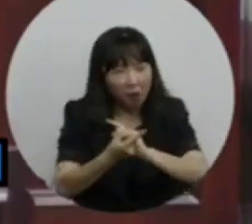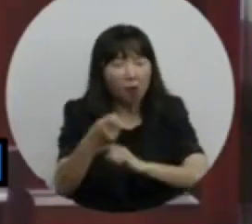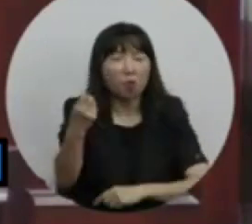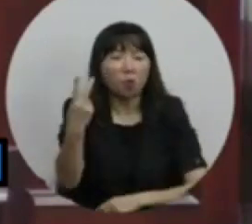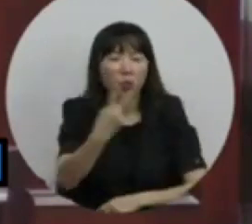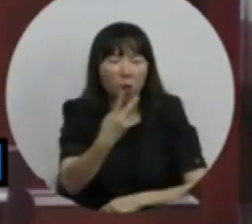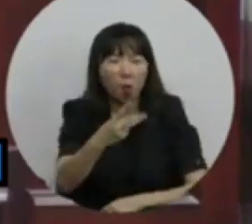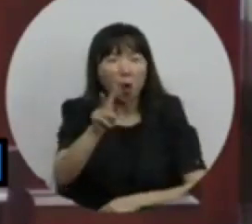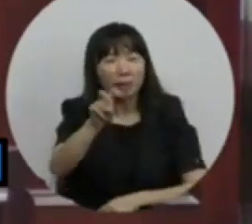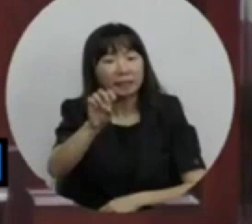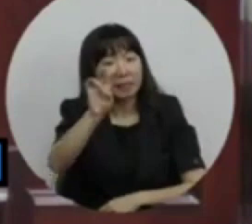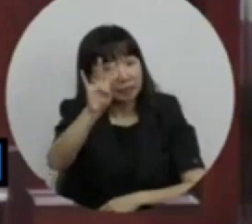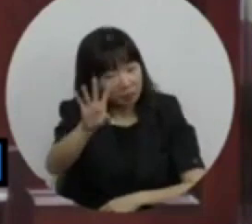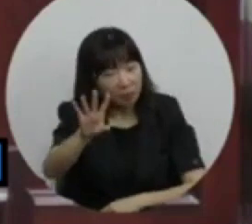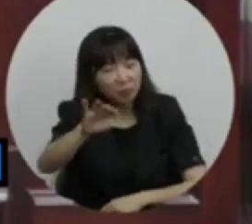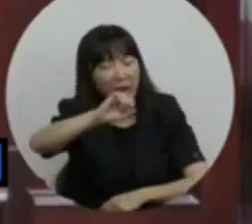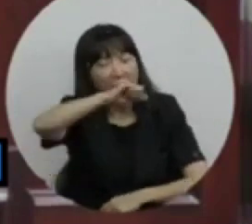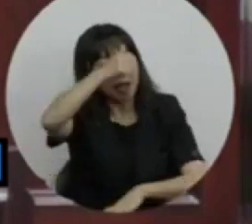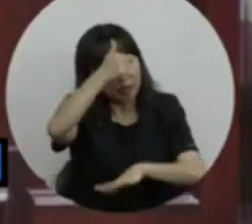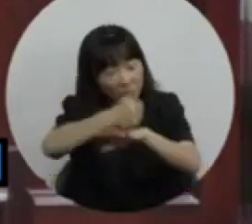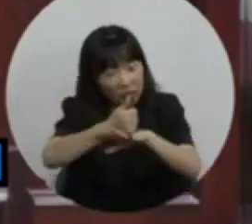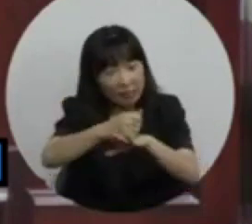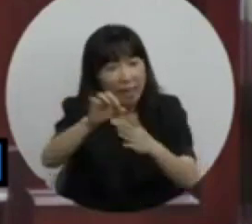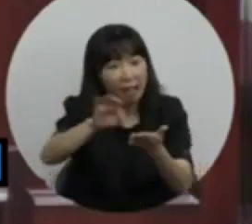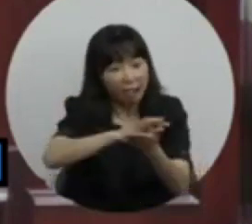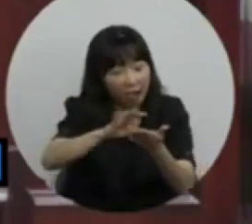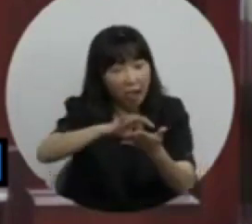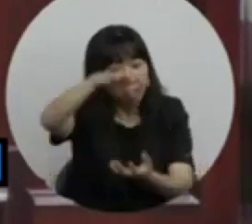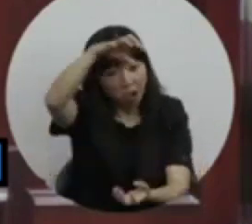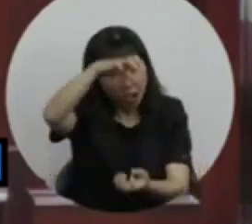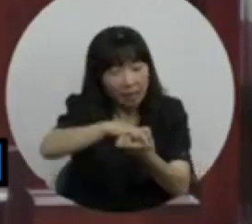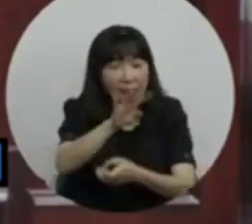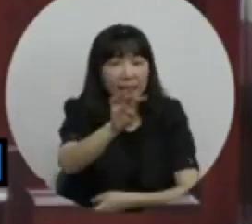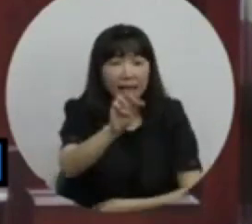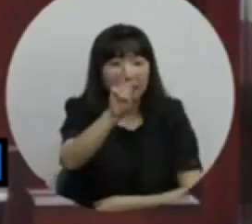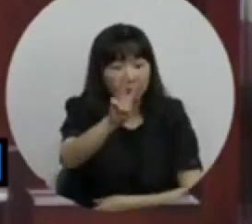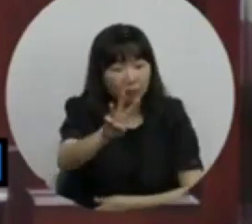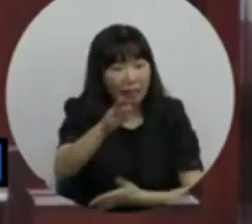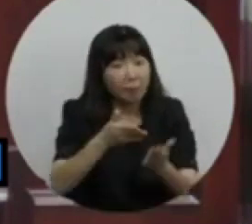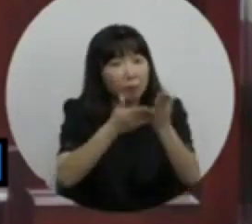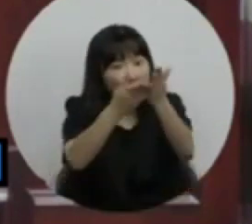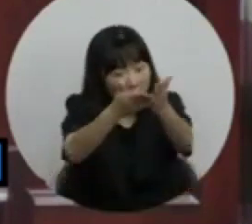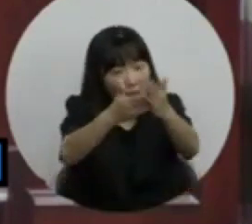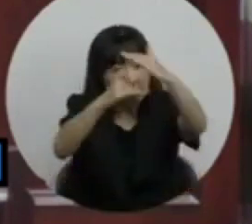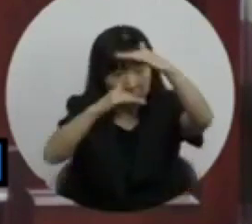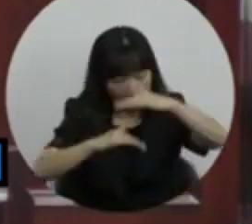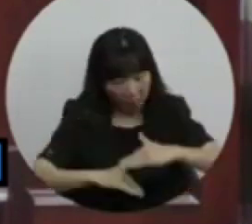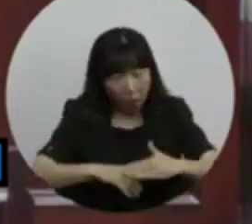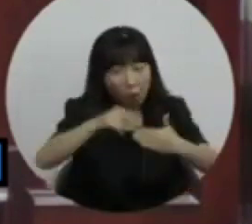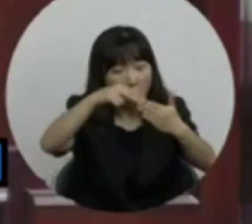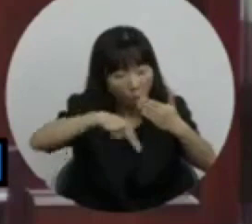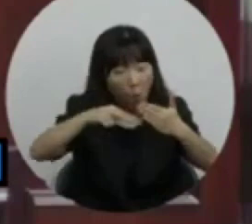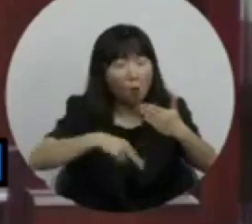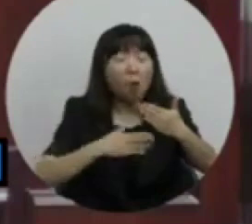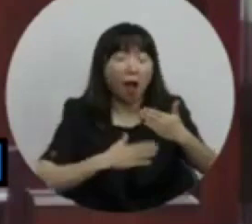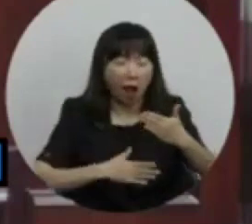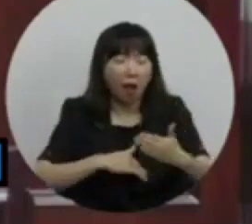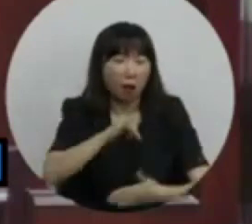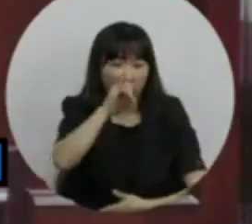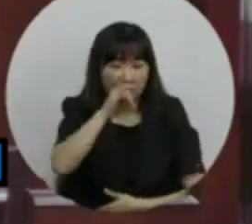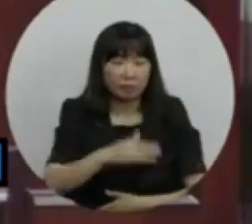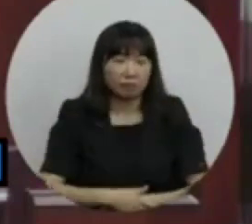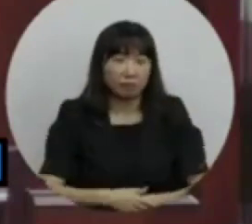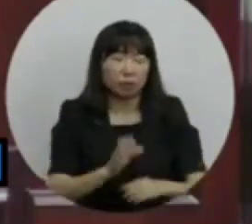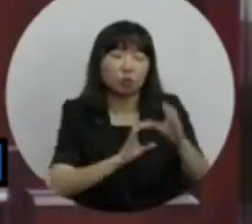2023년도 결산안 등 43건이 부의안건이 제출되었습니다. 특히 이번 추가